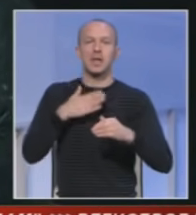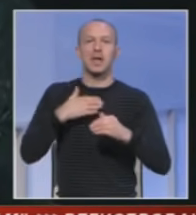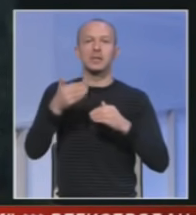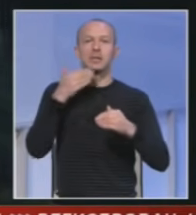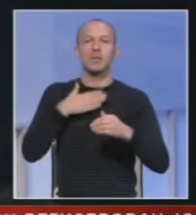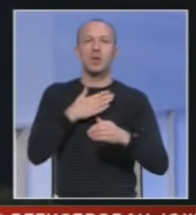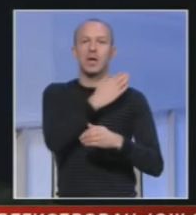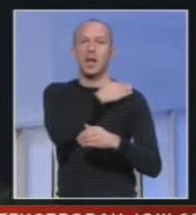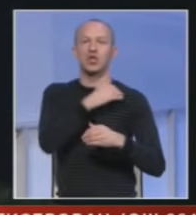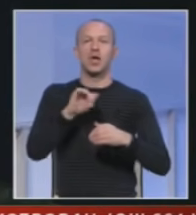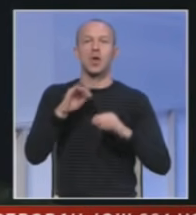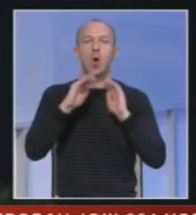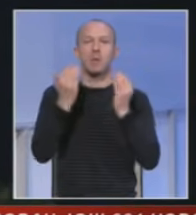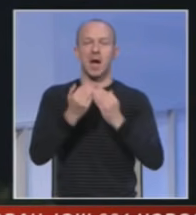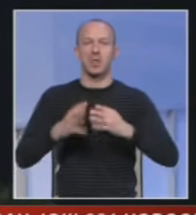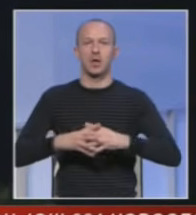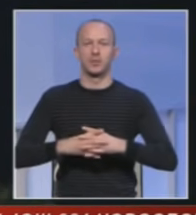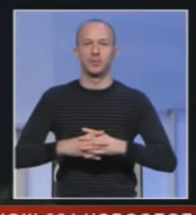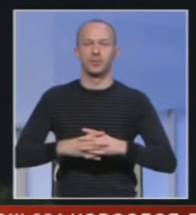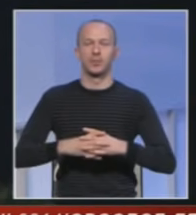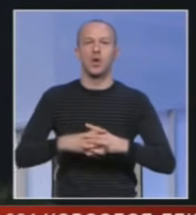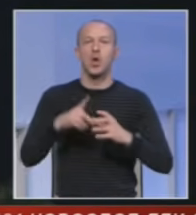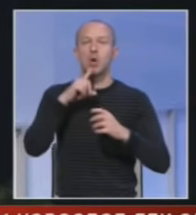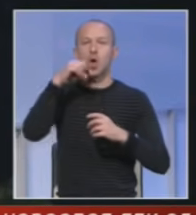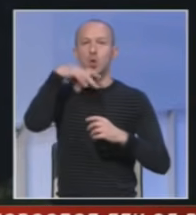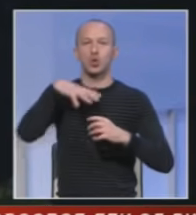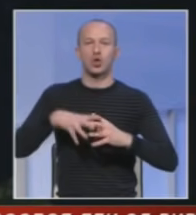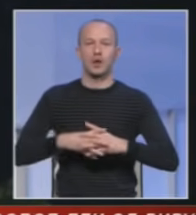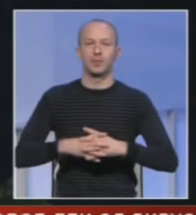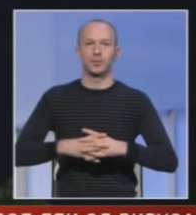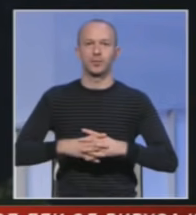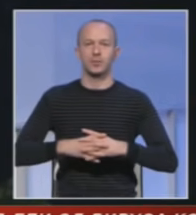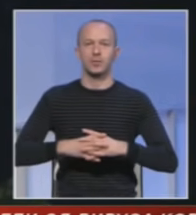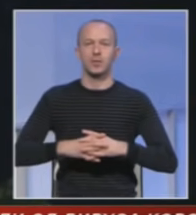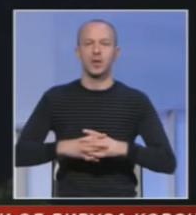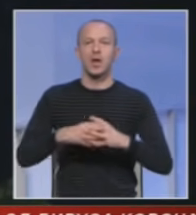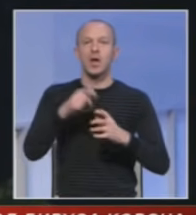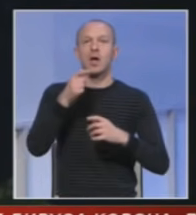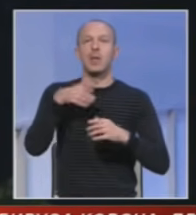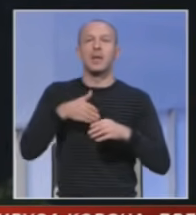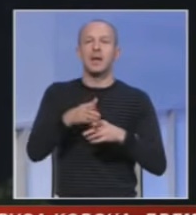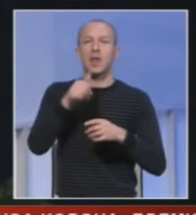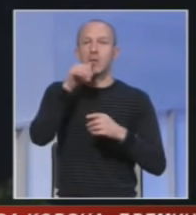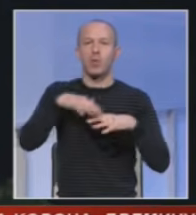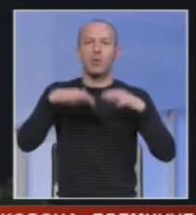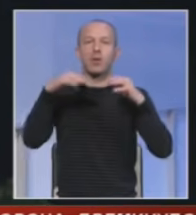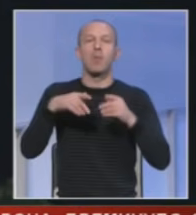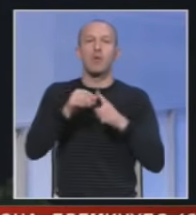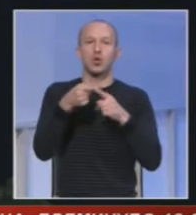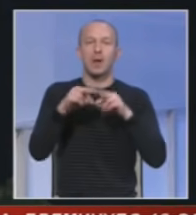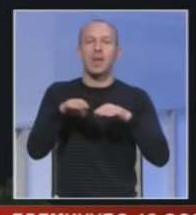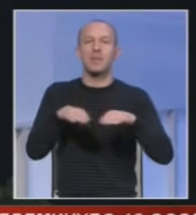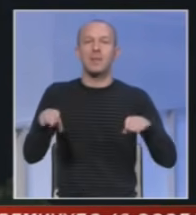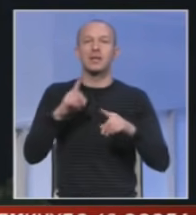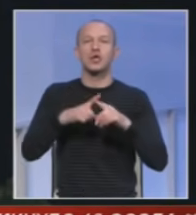mojih leđa, je objekat koji je ugrožen jer je nabujala željeznica, potkopala